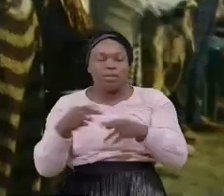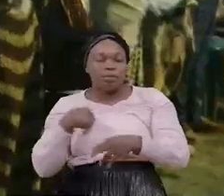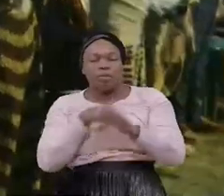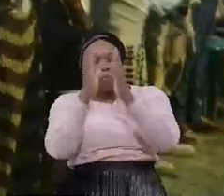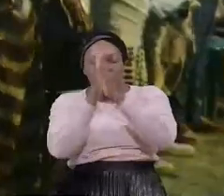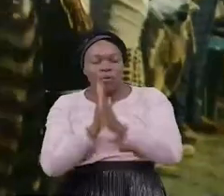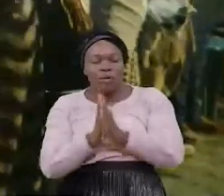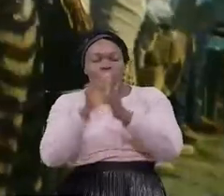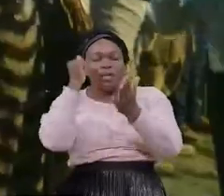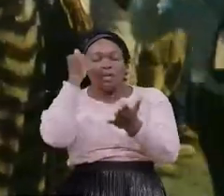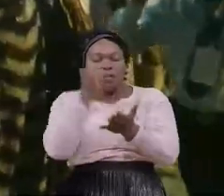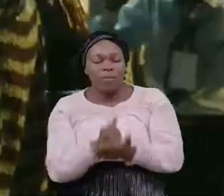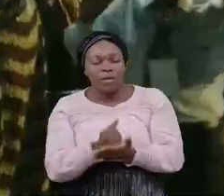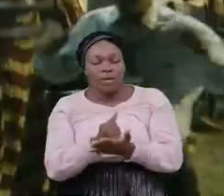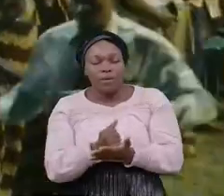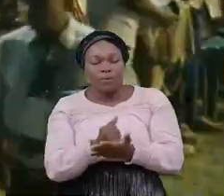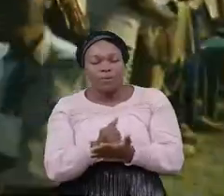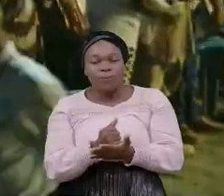Jésus, nous prions.